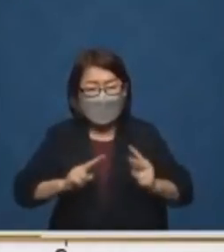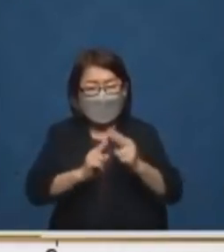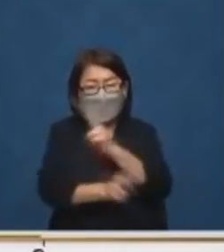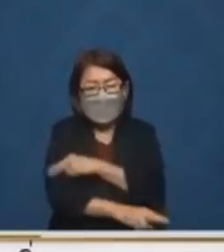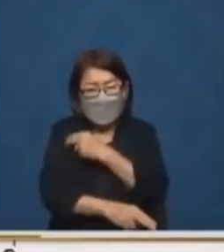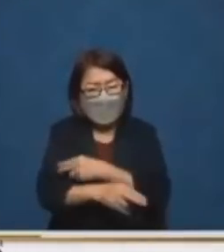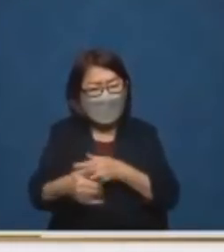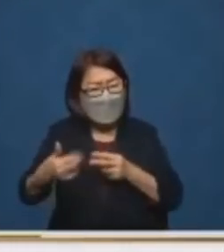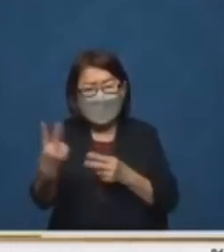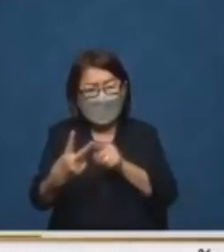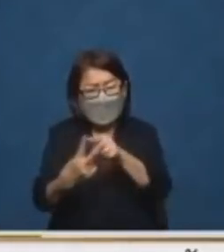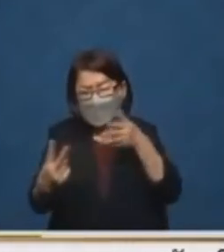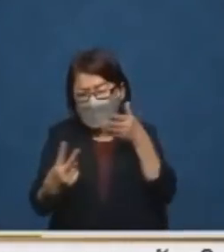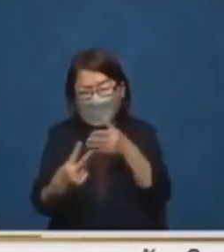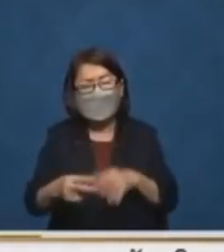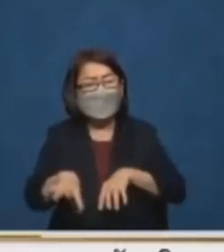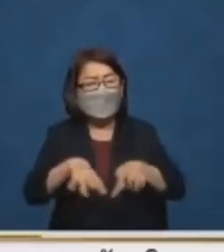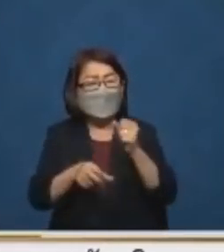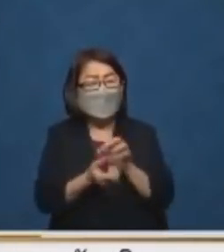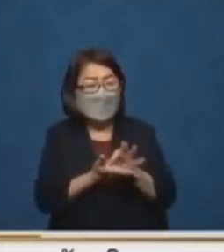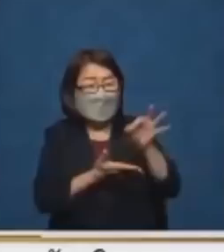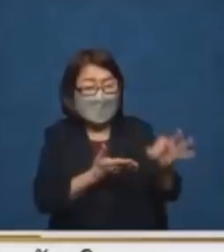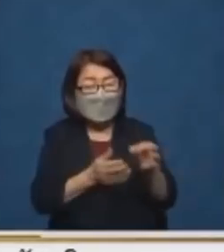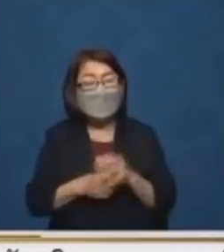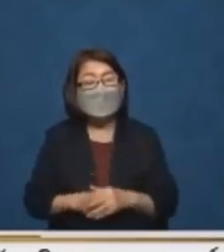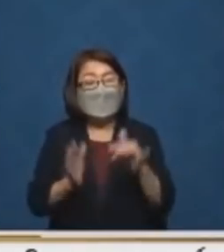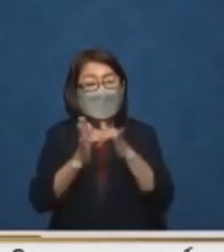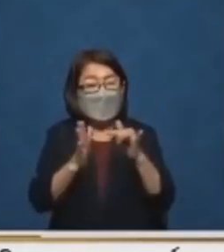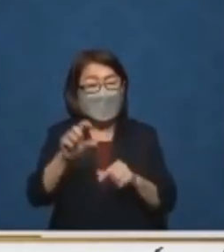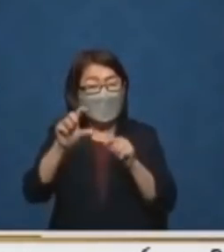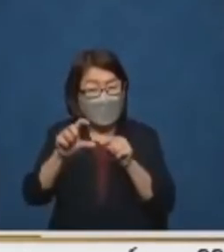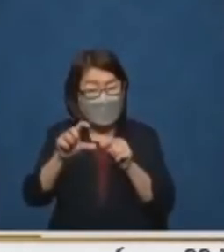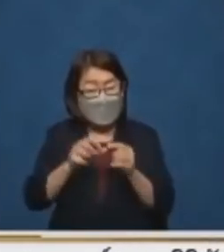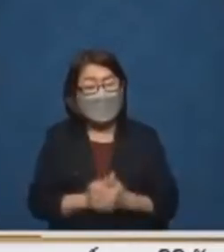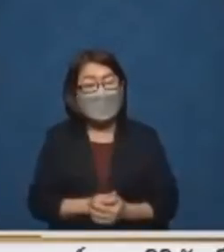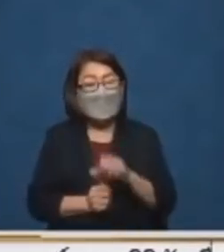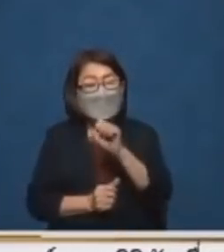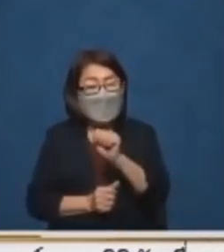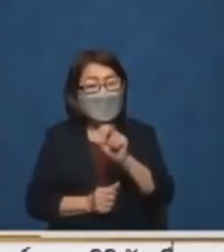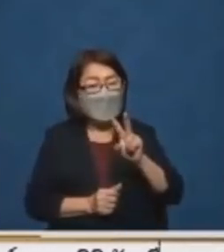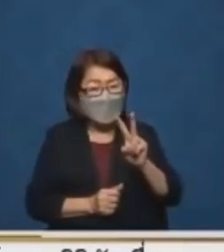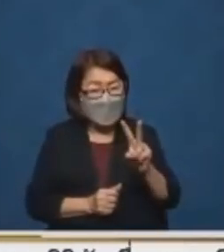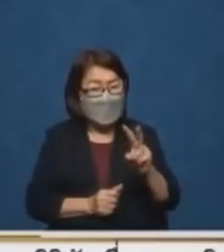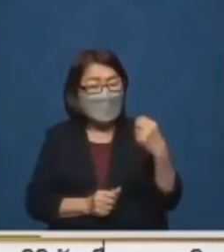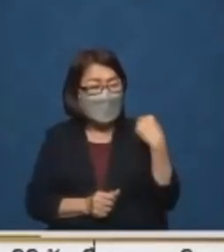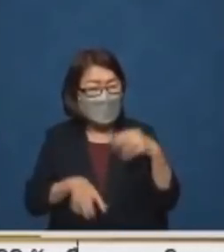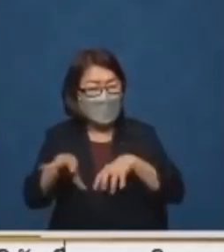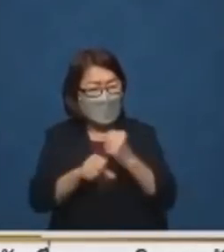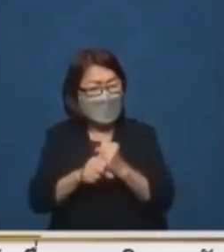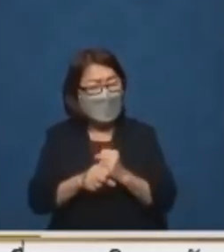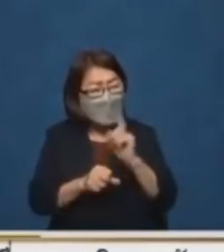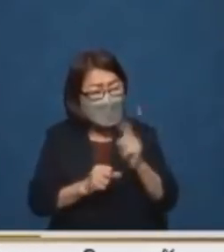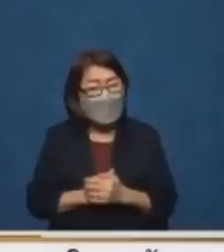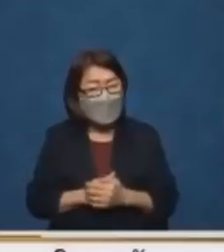ุจหลิตในการจัซ้อวกซีที่โวักและเชื่อว่าเมื่อได้ฟังคำอภุชป่ายขผมแล้วประชาชน